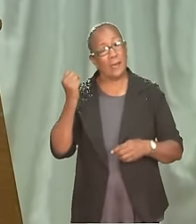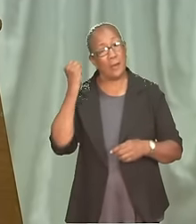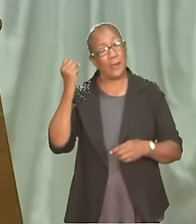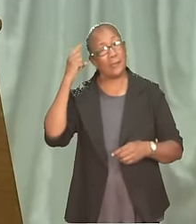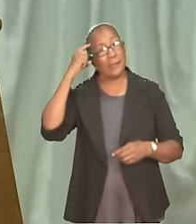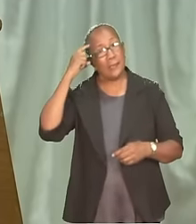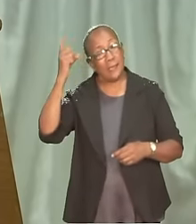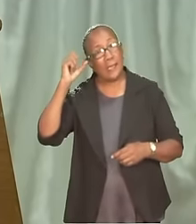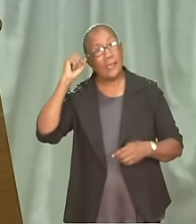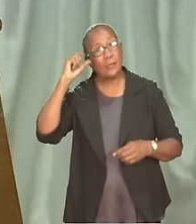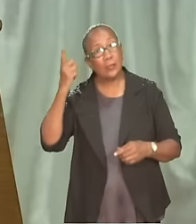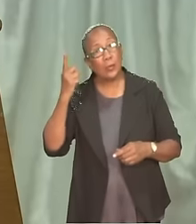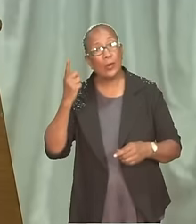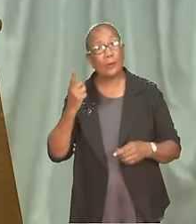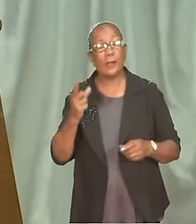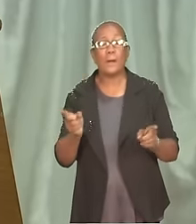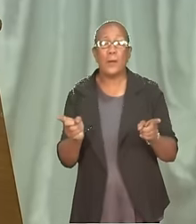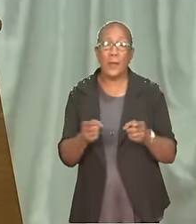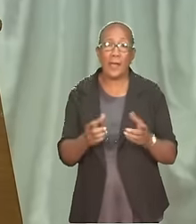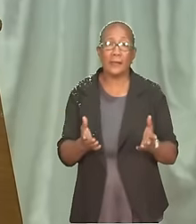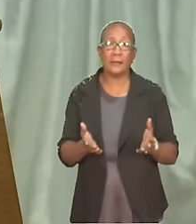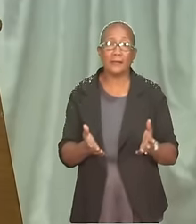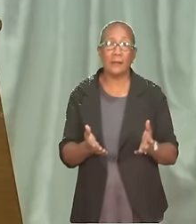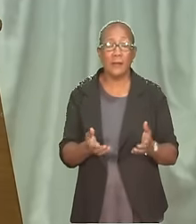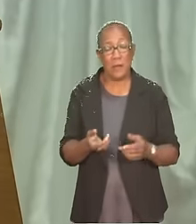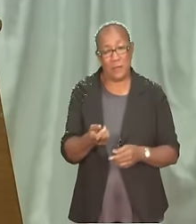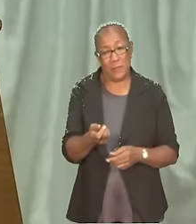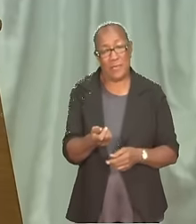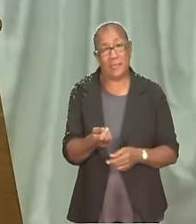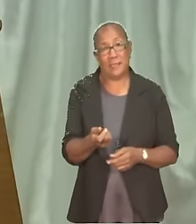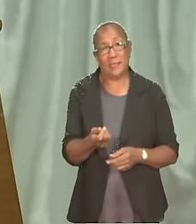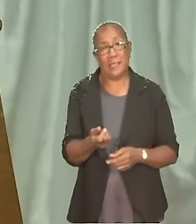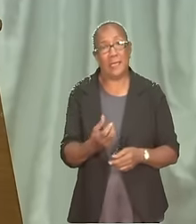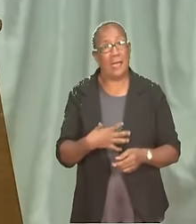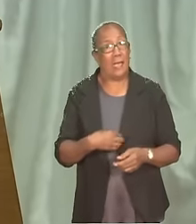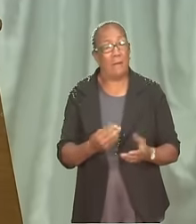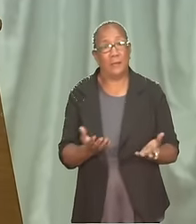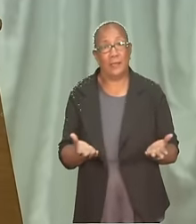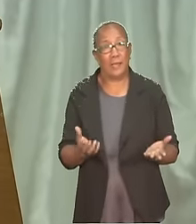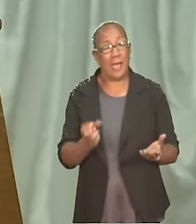expertise, beperkte financiële middelen.